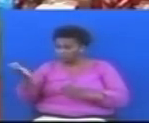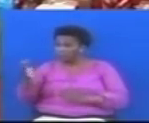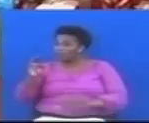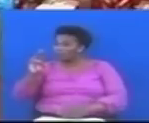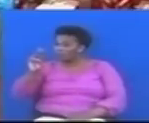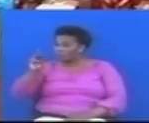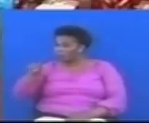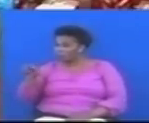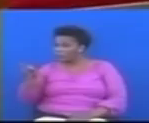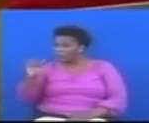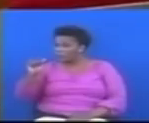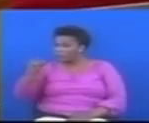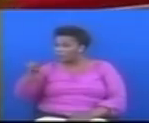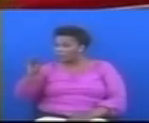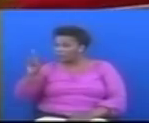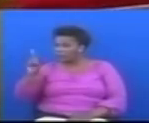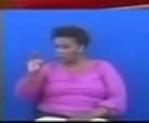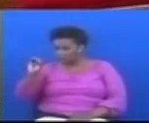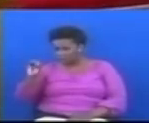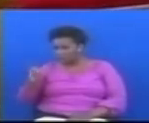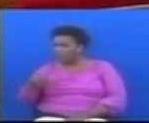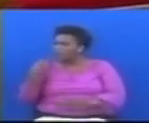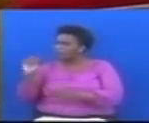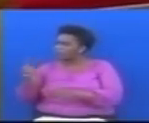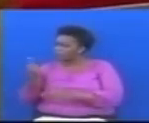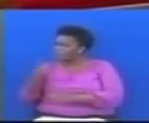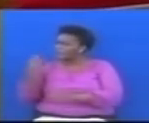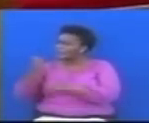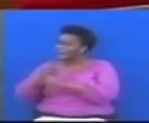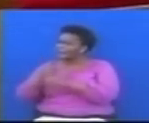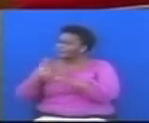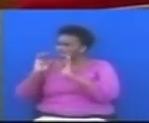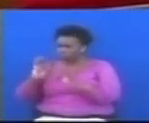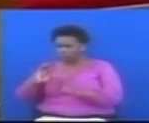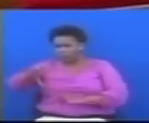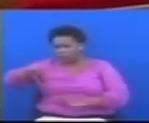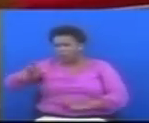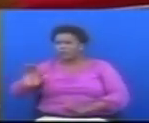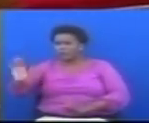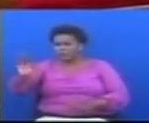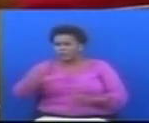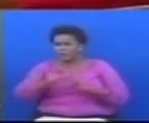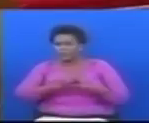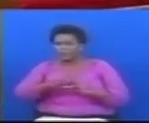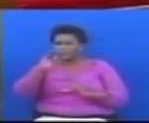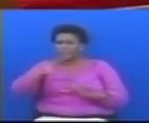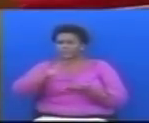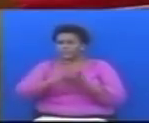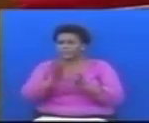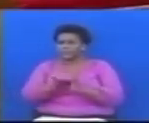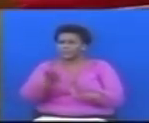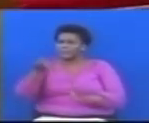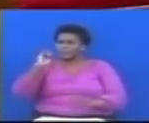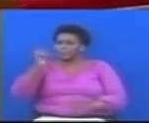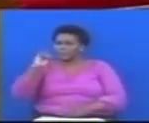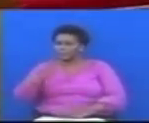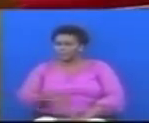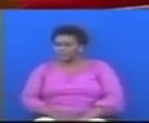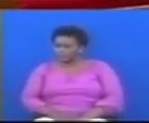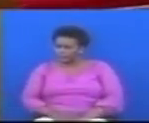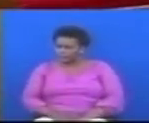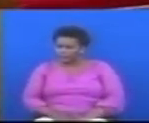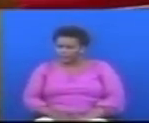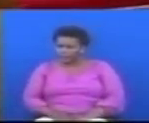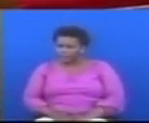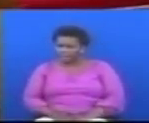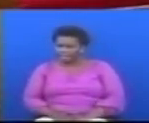wa Kibiti. Kwanza nimpongeze sana kwa kazi nzuri anayofanya katika jimbo la Kibiti, hususan katika sekta hii ya nishati. Maswali yake mawili